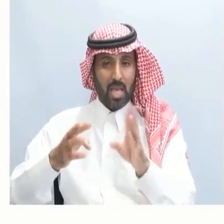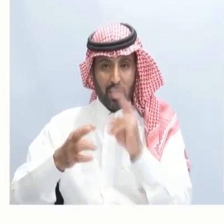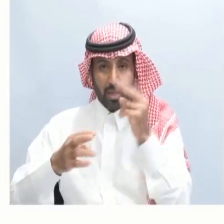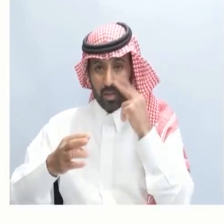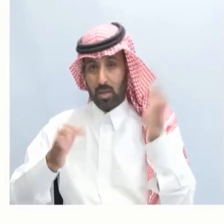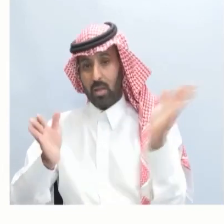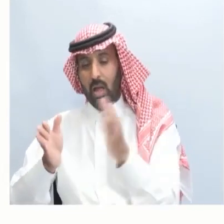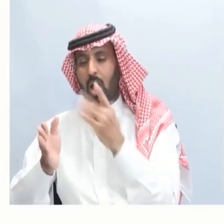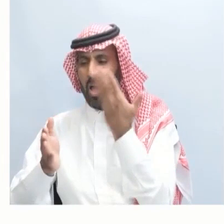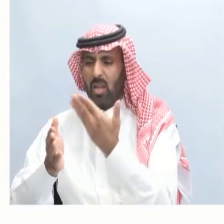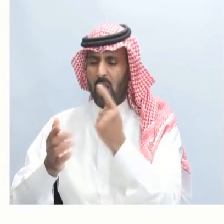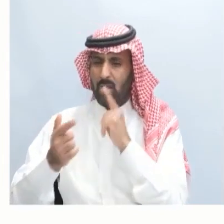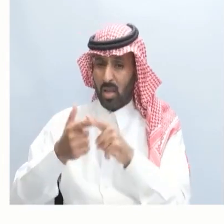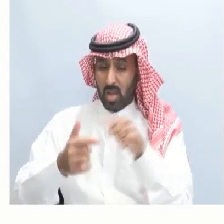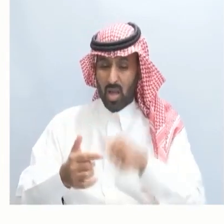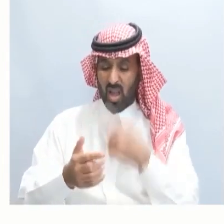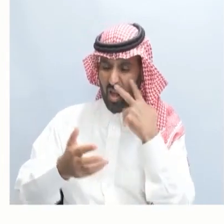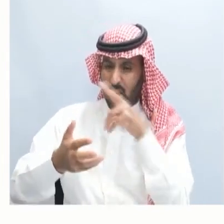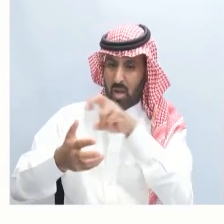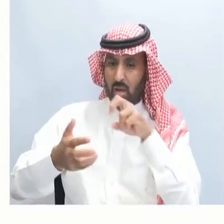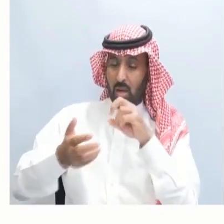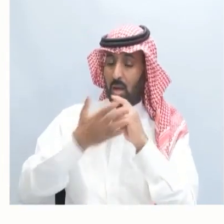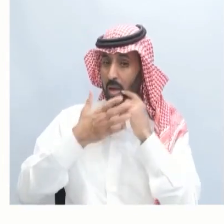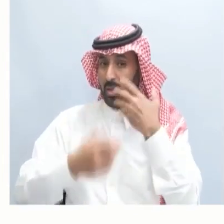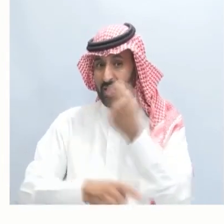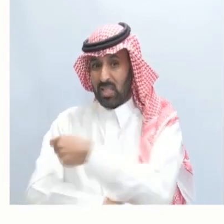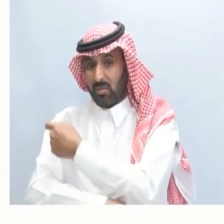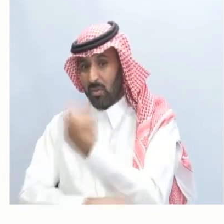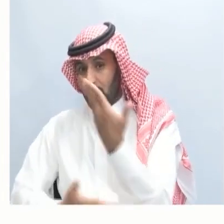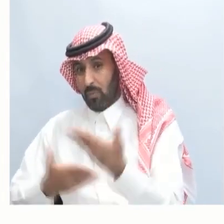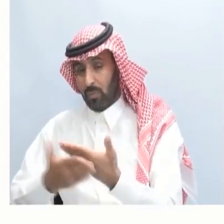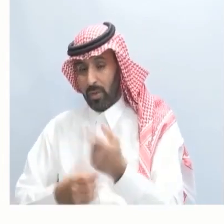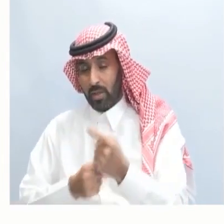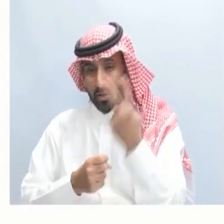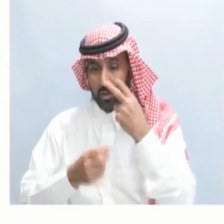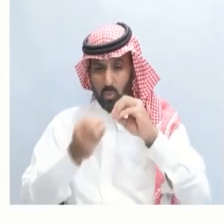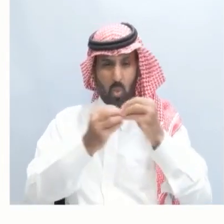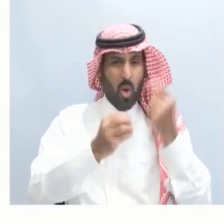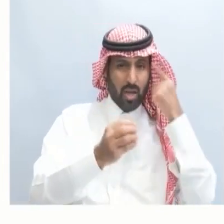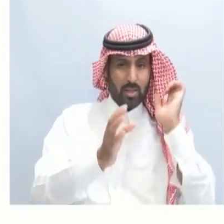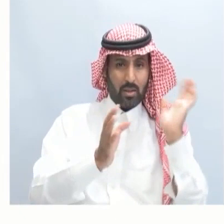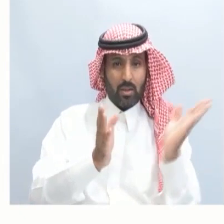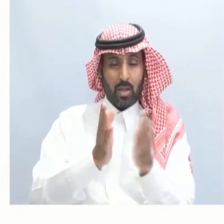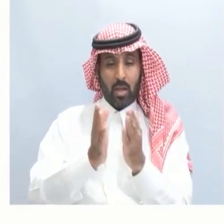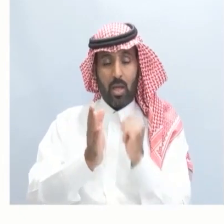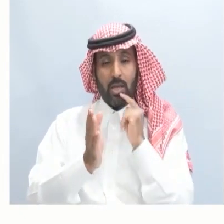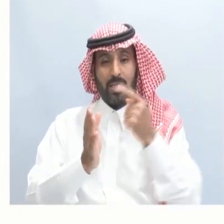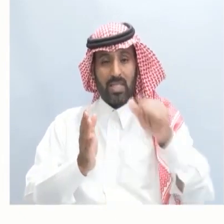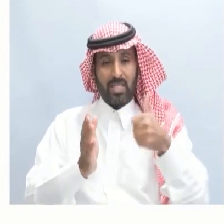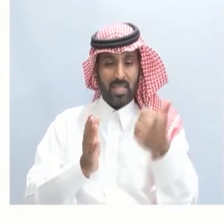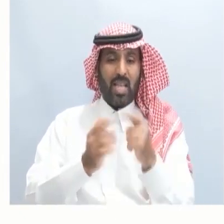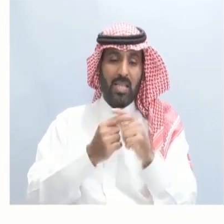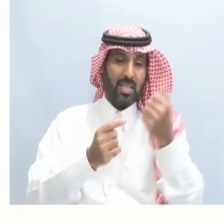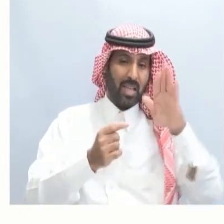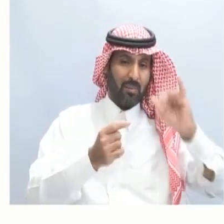تراها قراءتي التي اخذتها من التجربه العمليه تظهر لديك باللون الاسود اللي هي 6 سم